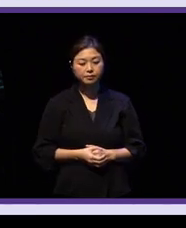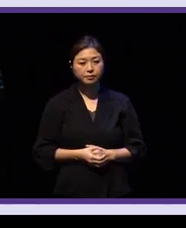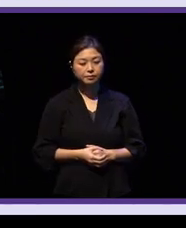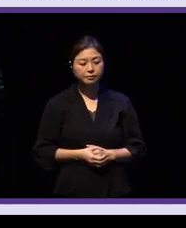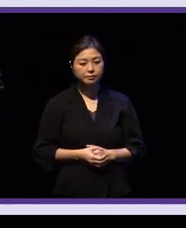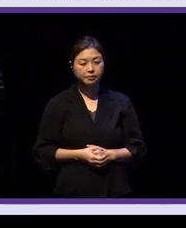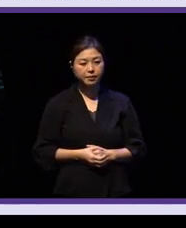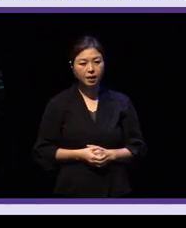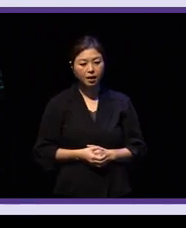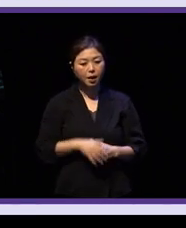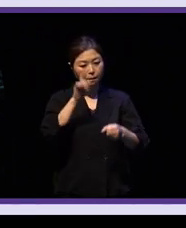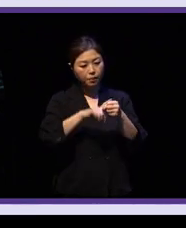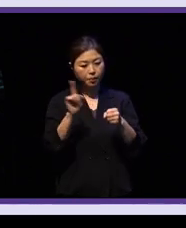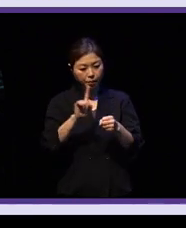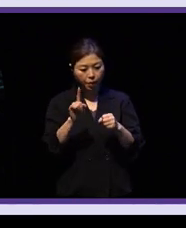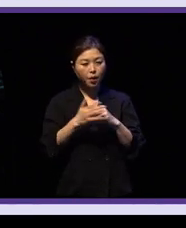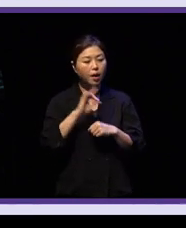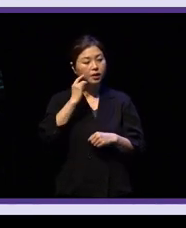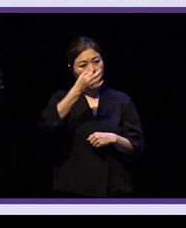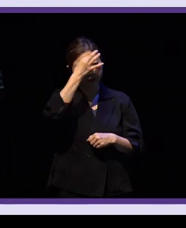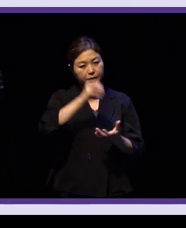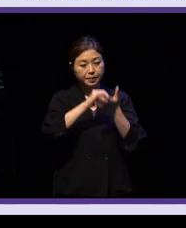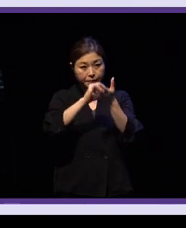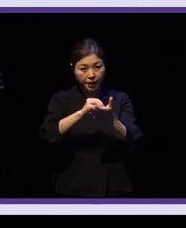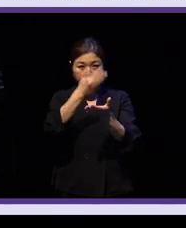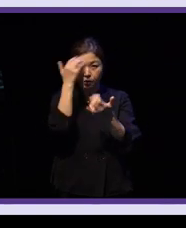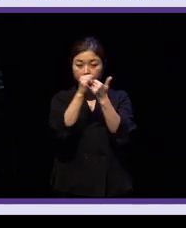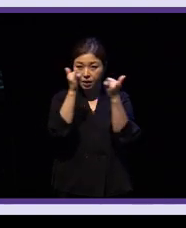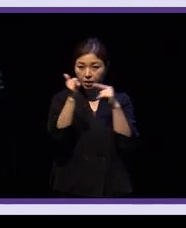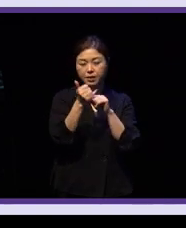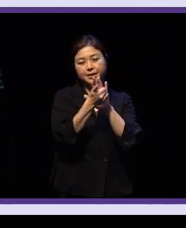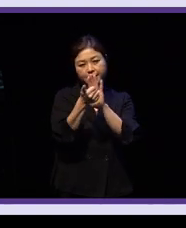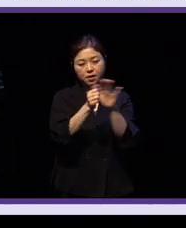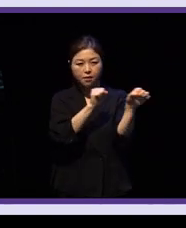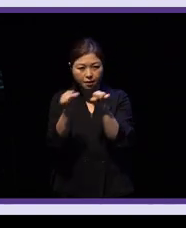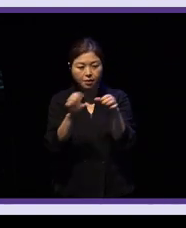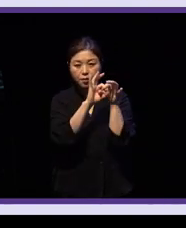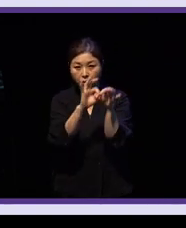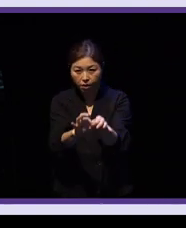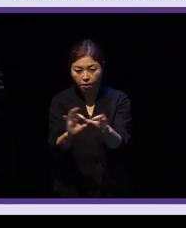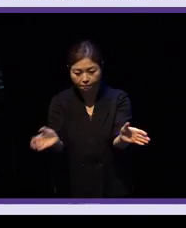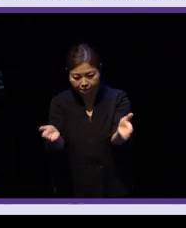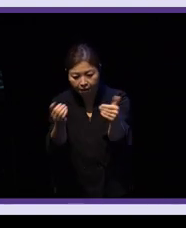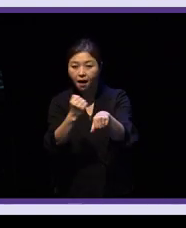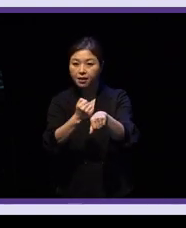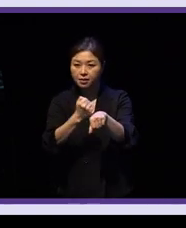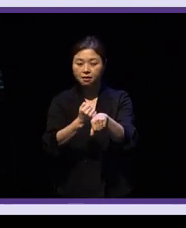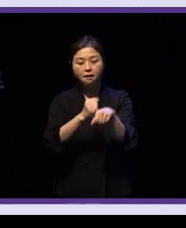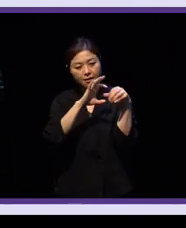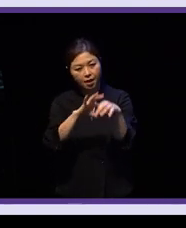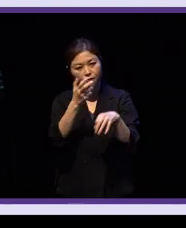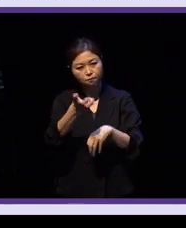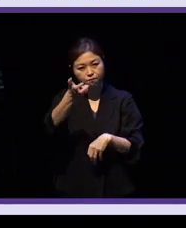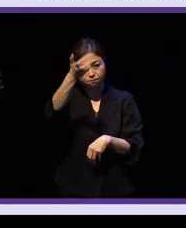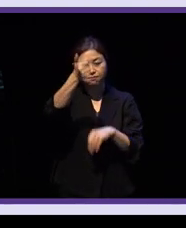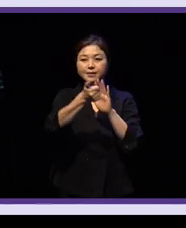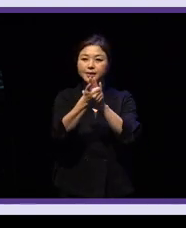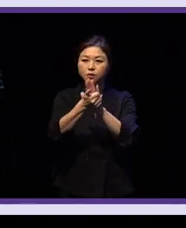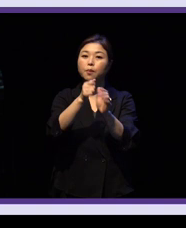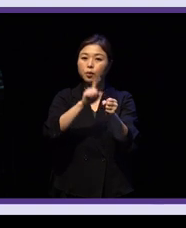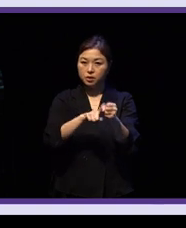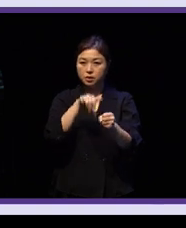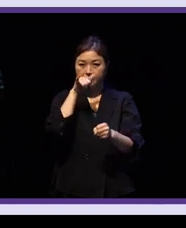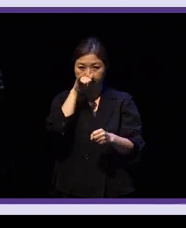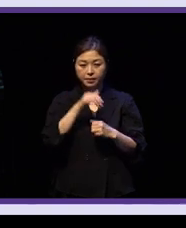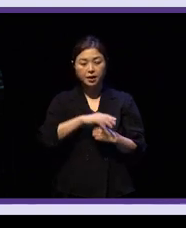지원사업 비율은 솔개에 진입한 청년 예수가 분들의 지속적인 활동을 독려하여 계속 성장하실 수 있도록 지원하는